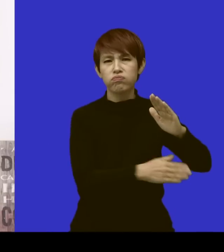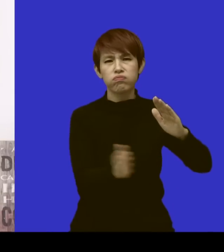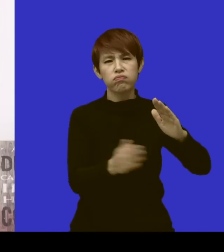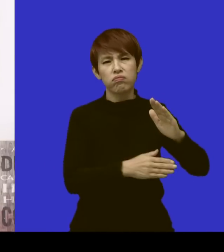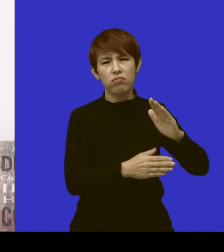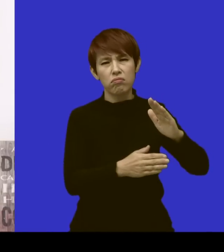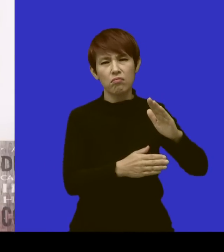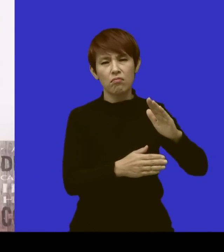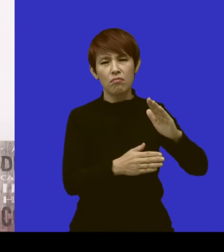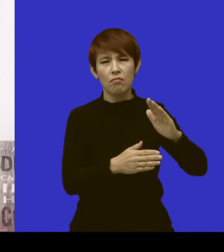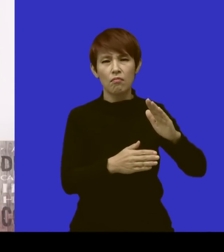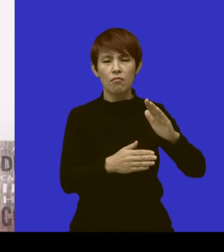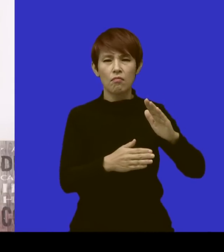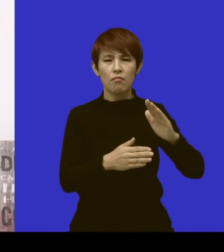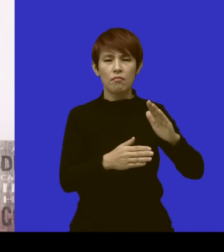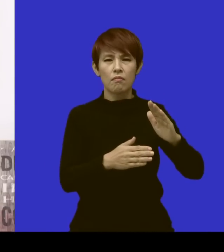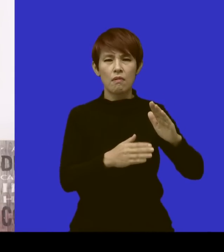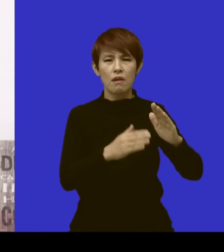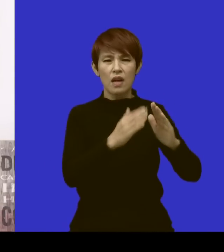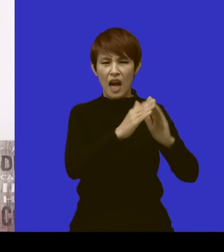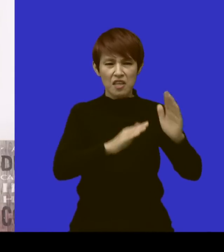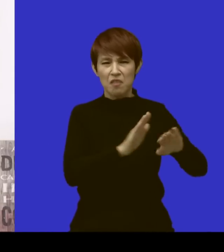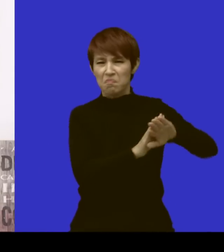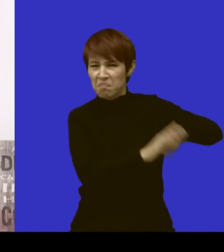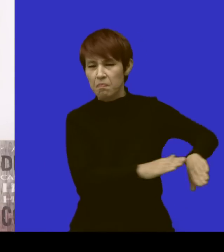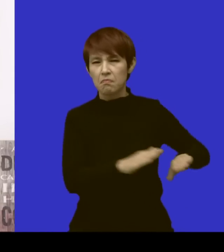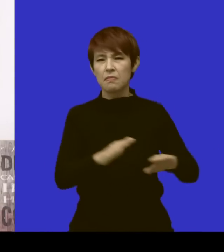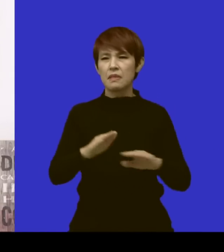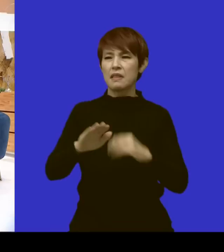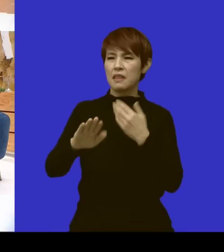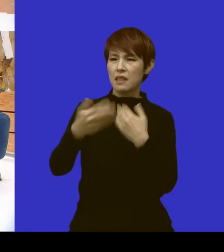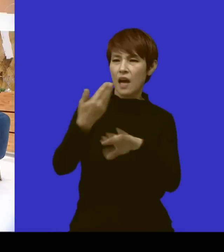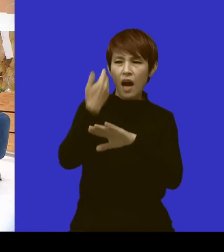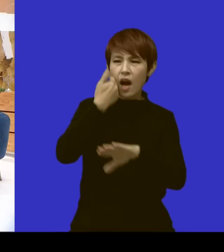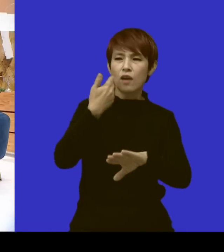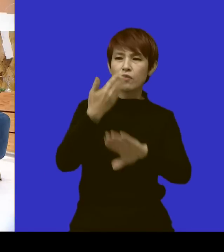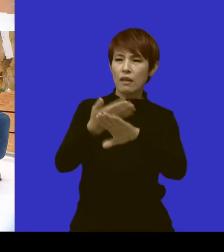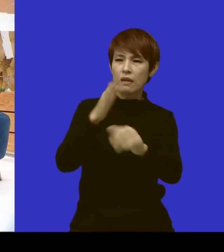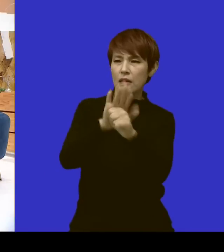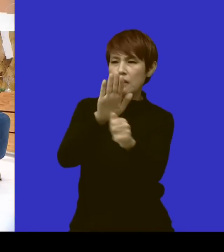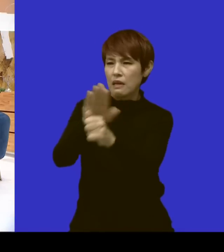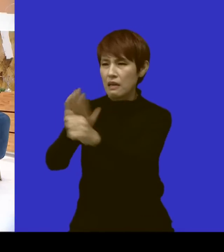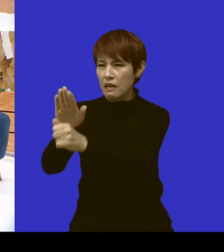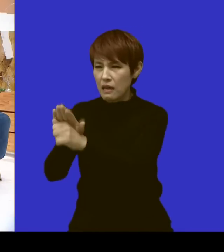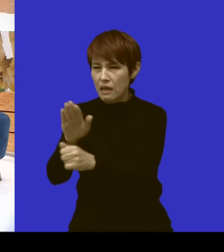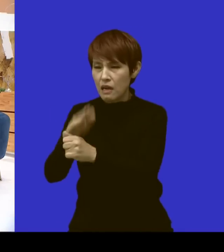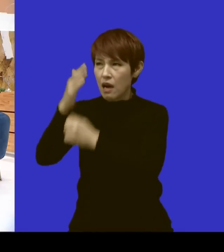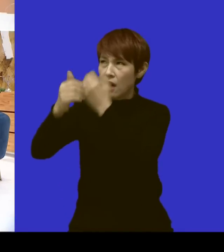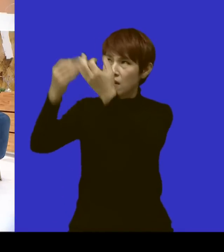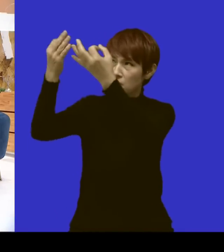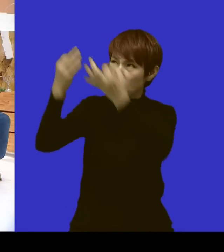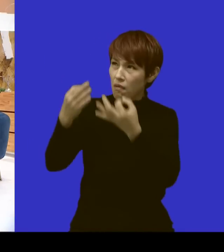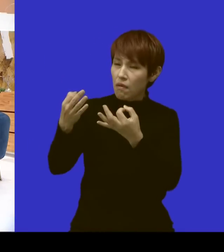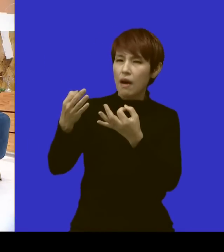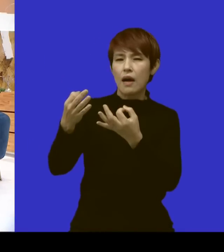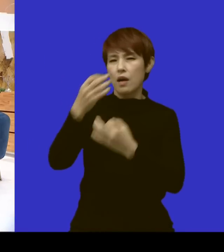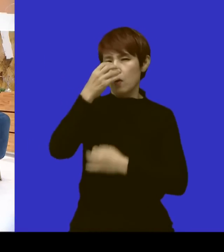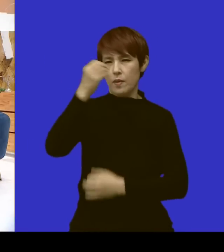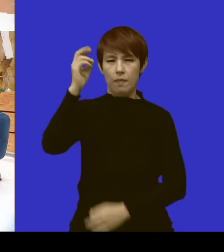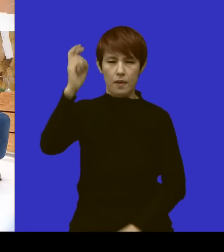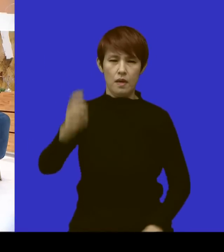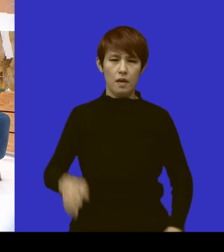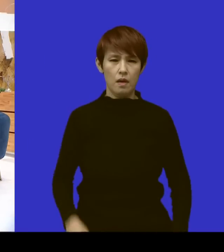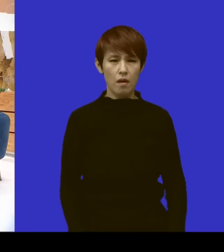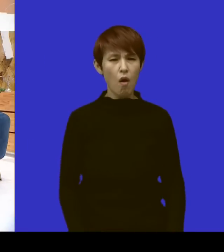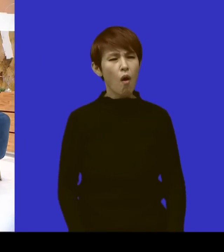같고 뭔가 그러면 더 있어 보이고 그게 교만이 들어갔던 것 같아요. 그렇네요. 예. 네. 이렇게 하면 누군가 참 어떻게 그 입장에서.